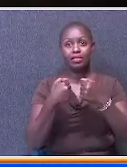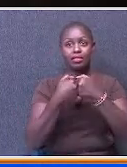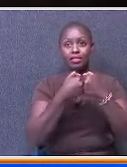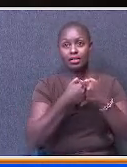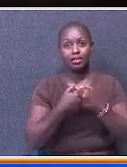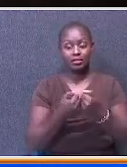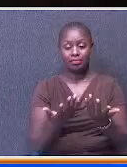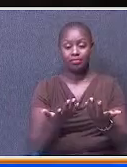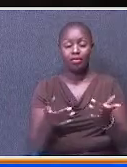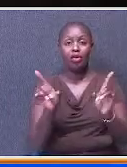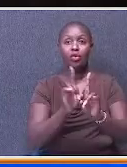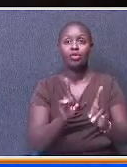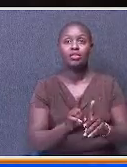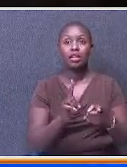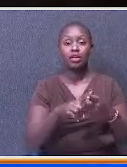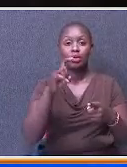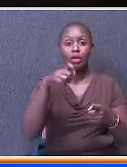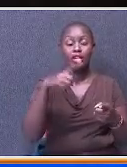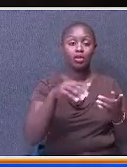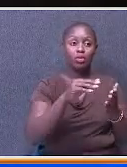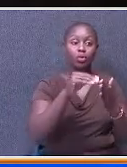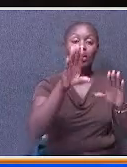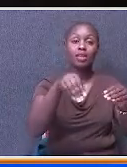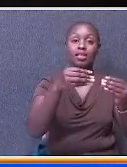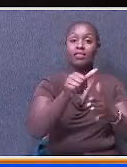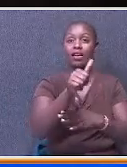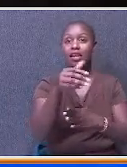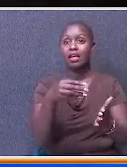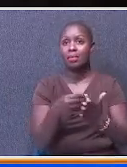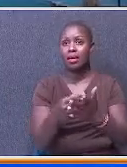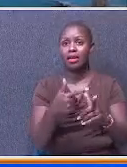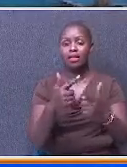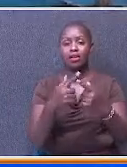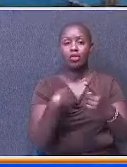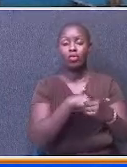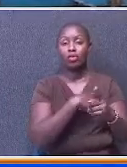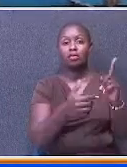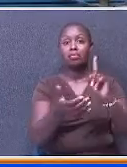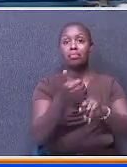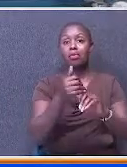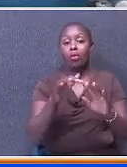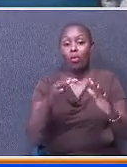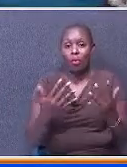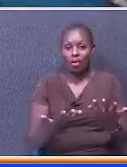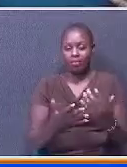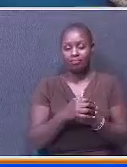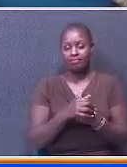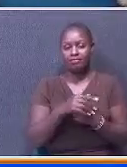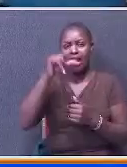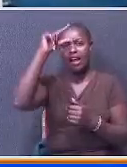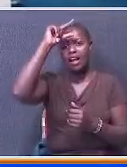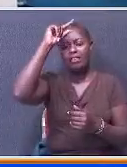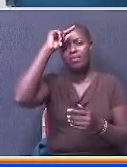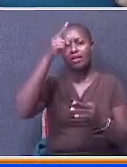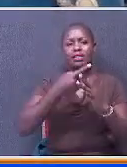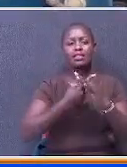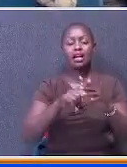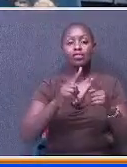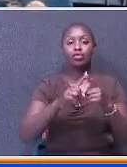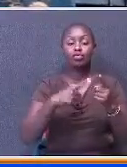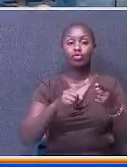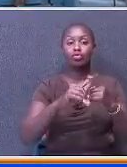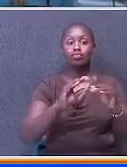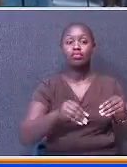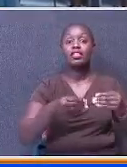Changamoto. Kukula huna, tena wentekana utoe pesa upeleke. Sasa ya pesa itapata wapi? Serikali imeanza mpango wa kusambaza vyakula vya